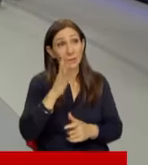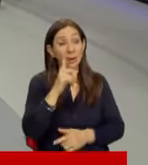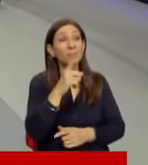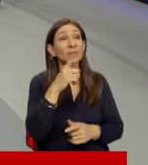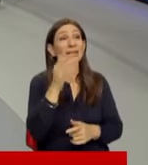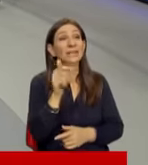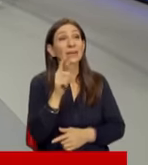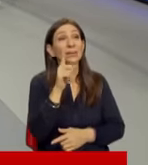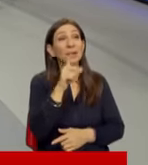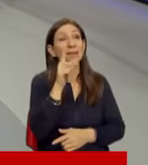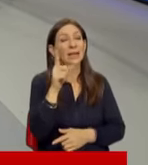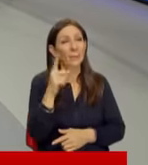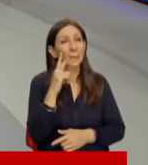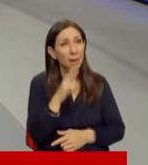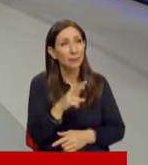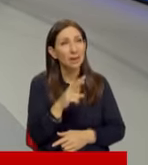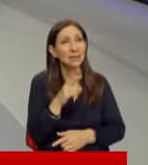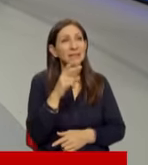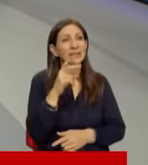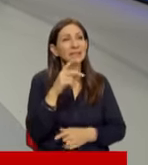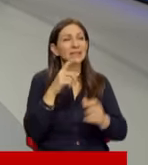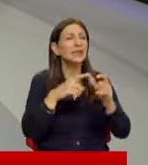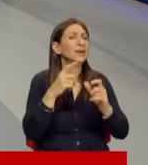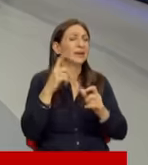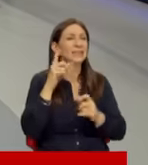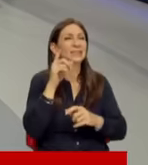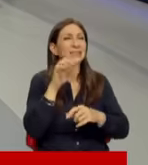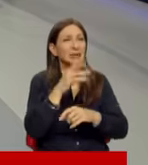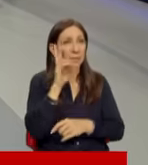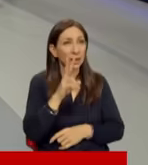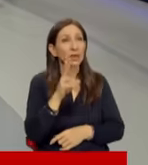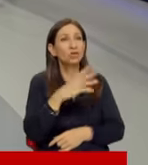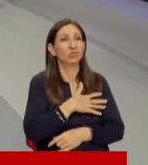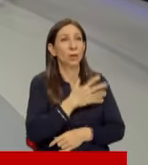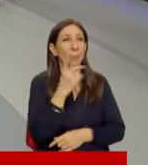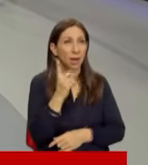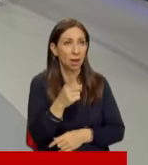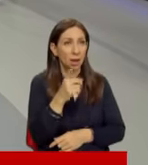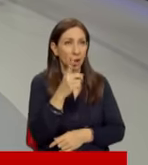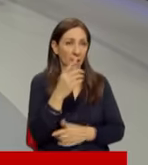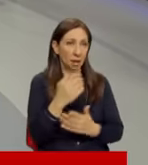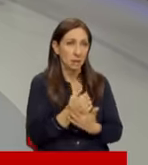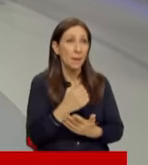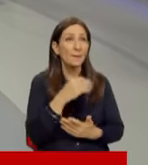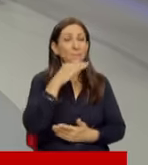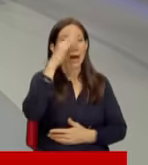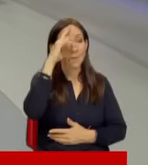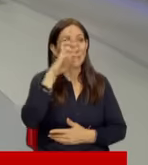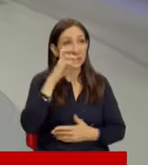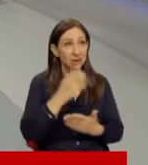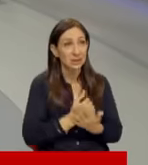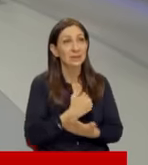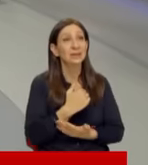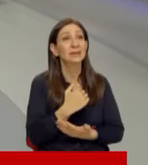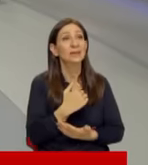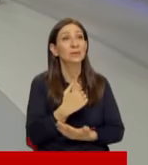Diğer ilçeler birer hepsine bakalım mı? Savaş hızlı ilerleyelim. Mesela Sancaktepe'yi gördük. Cumhuriyet Halk Partisi burada kazandı. Bayrampaşa'da kazandı. Pek